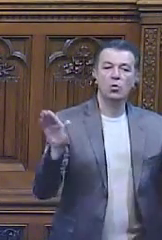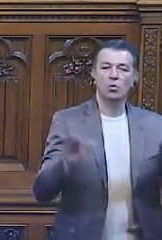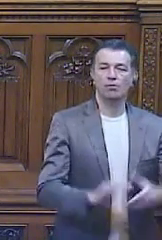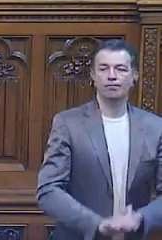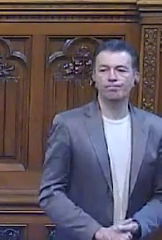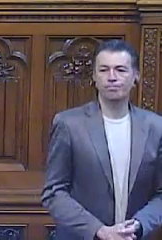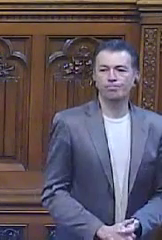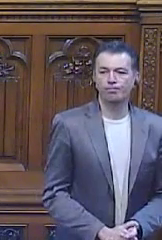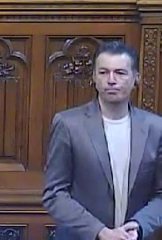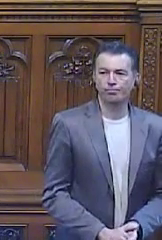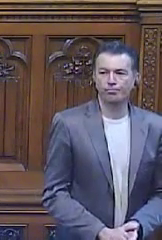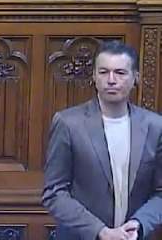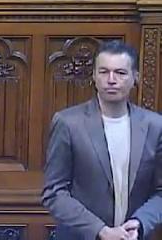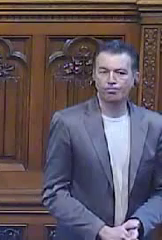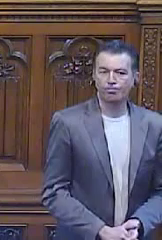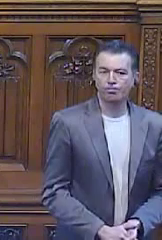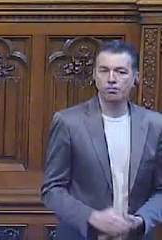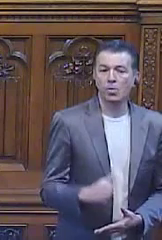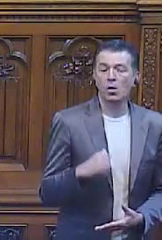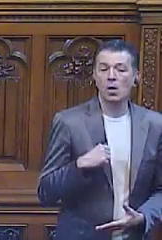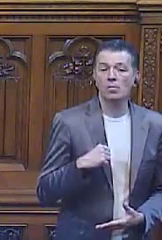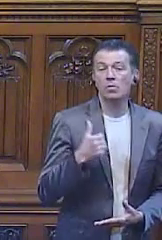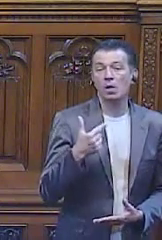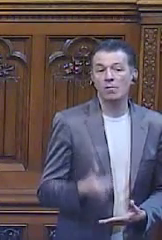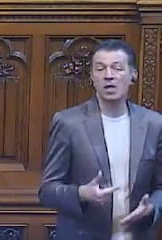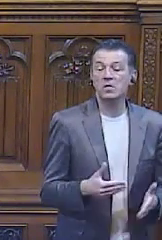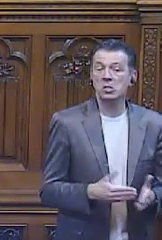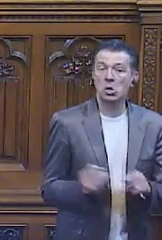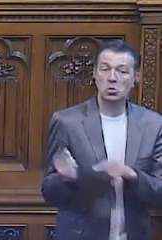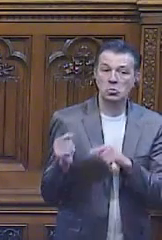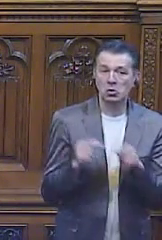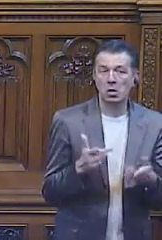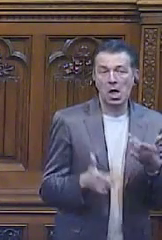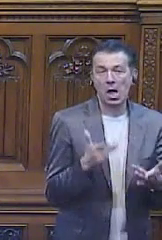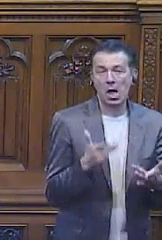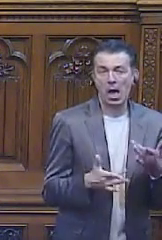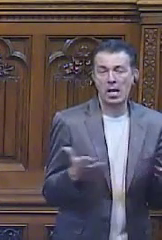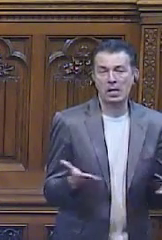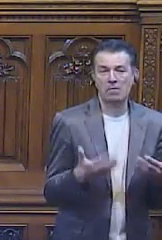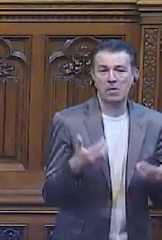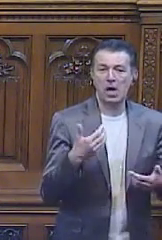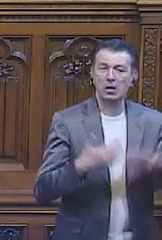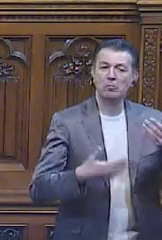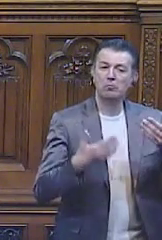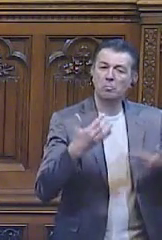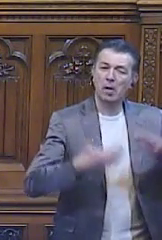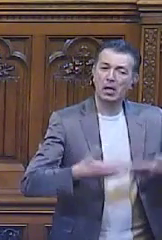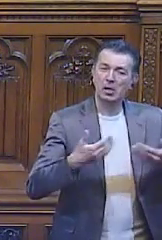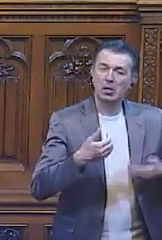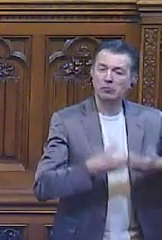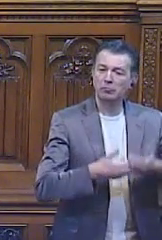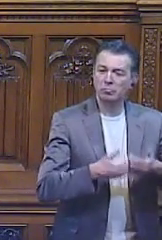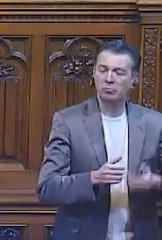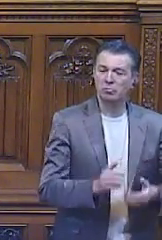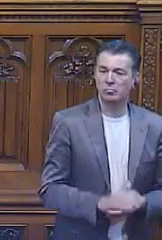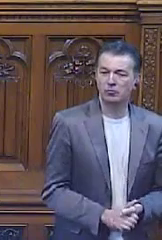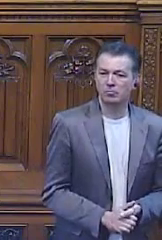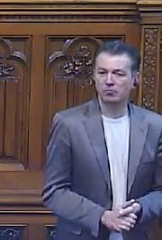Asyl. Naja, wenn gestern 20.000 gekommen sind, das kann man sich relativ leicht ausrechnen. Gut,